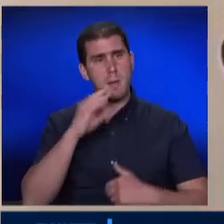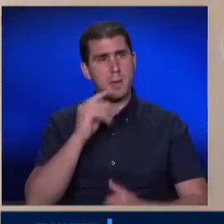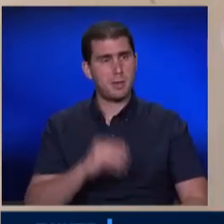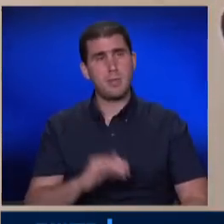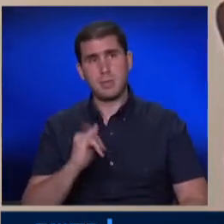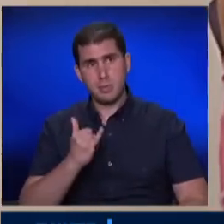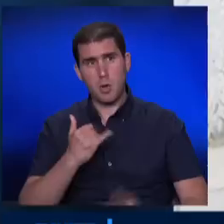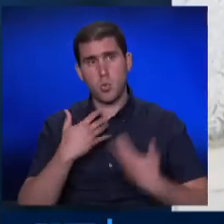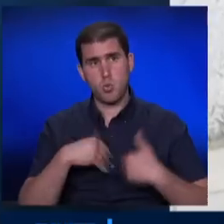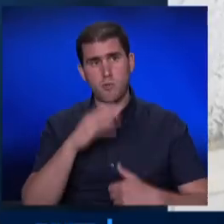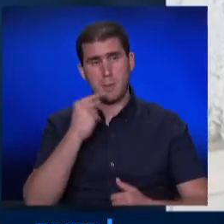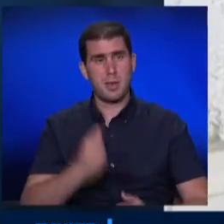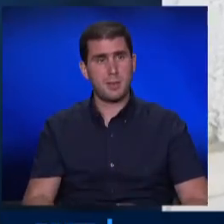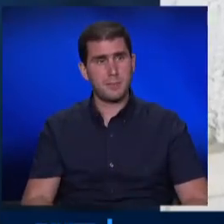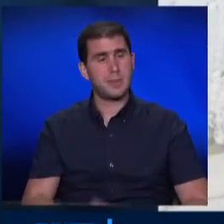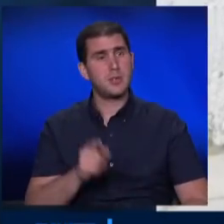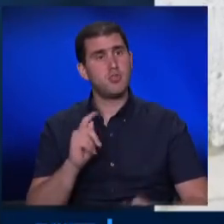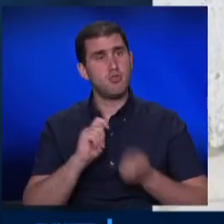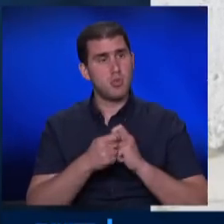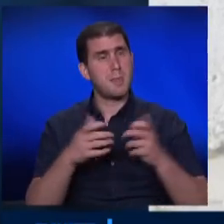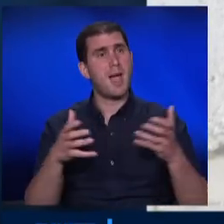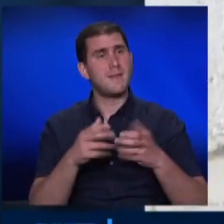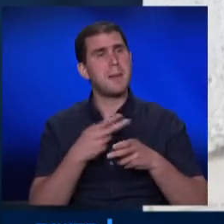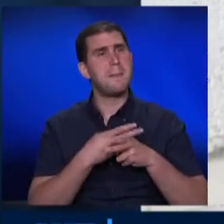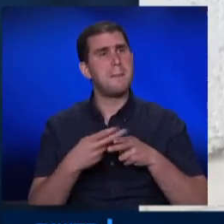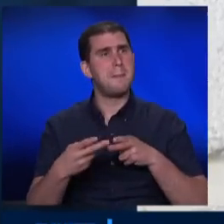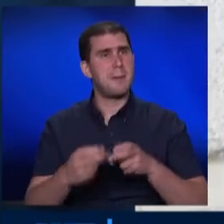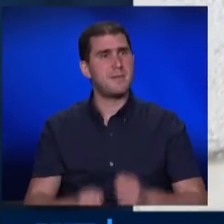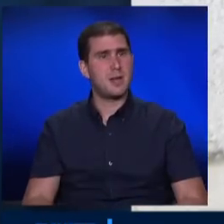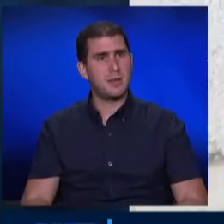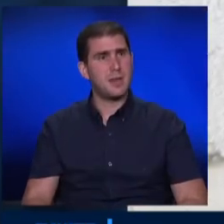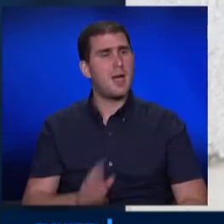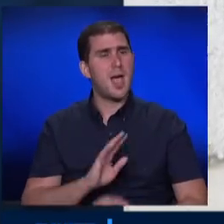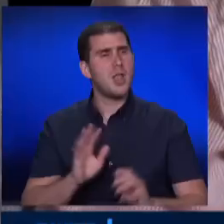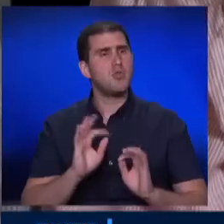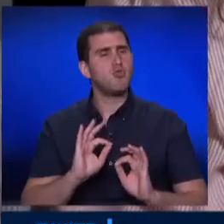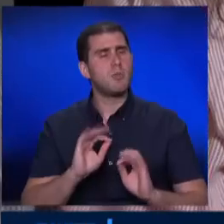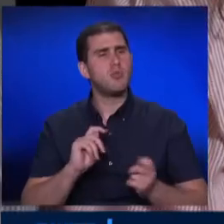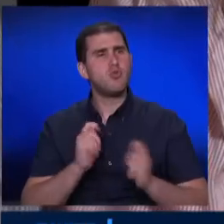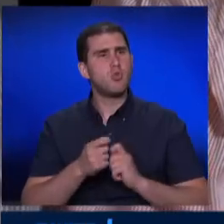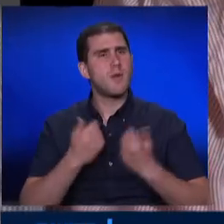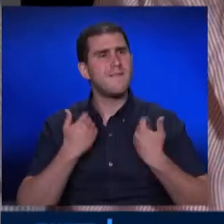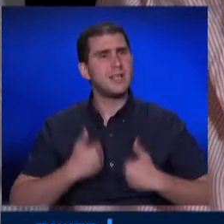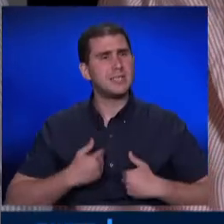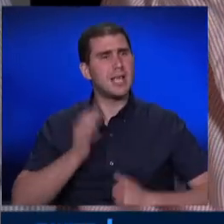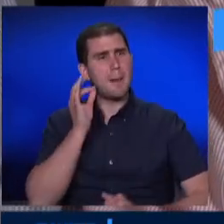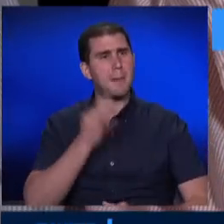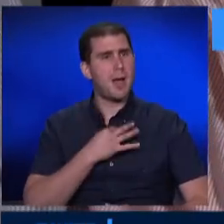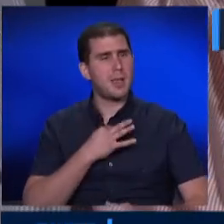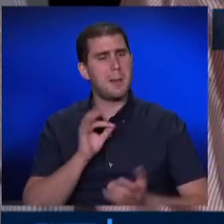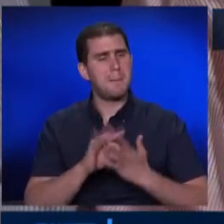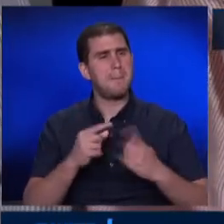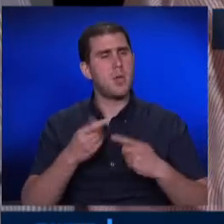נשמה של בת, אבל... נכון, גוף של בן. These changes are purely social changes. There is nothing physically different about our